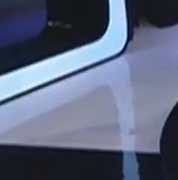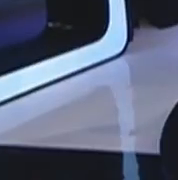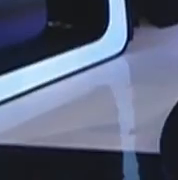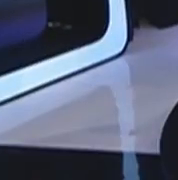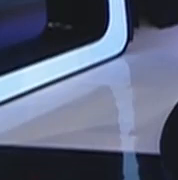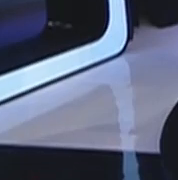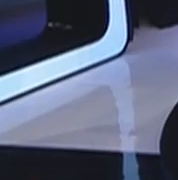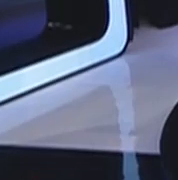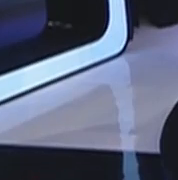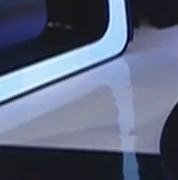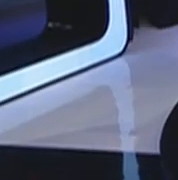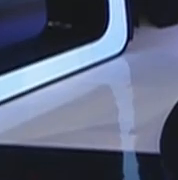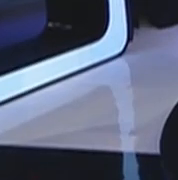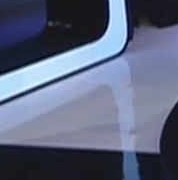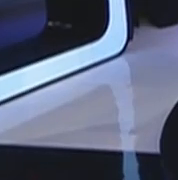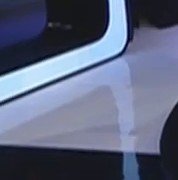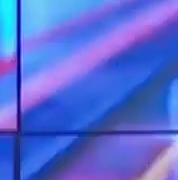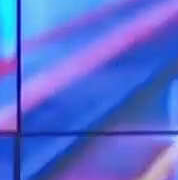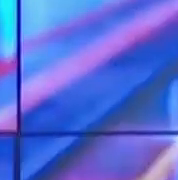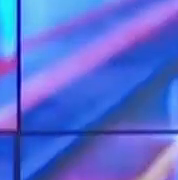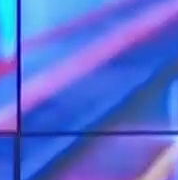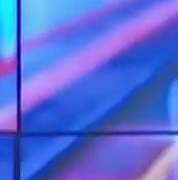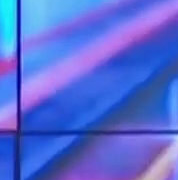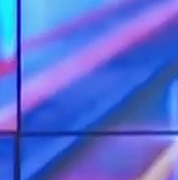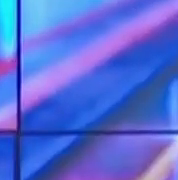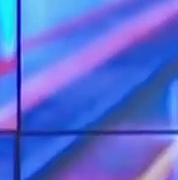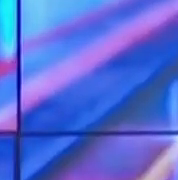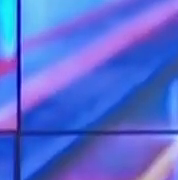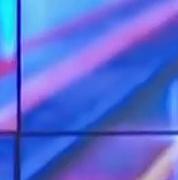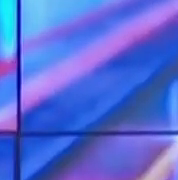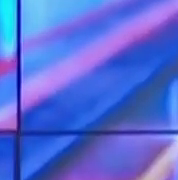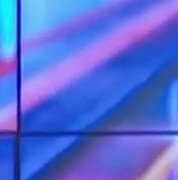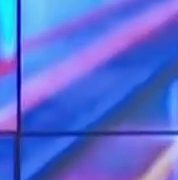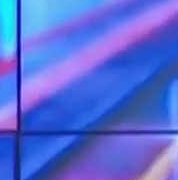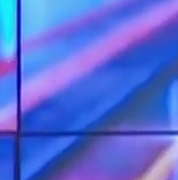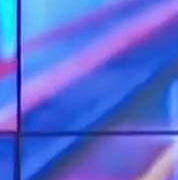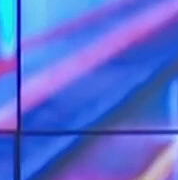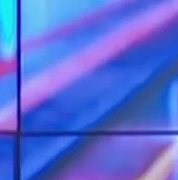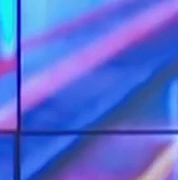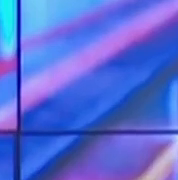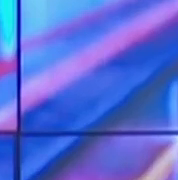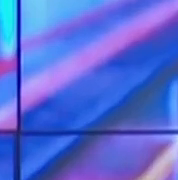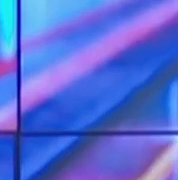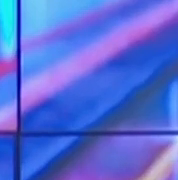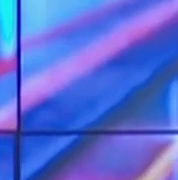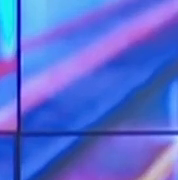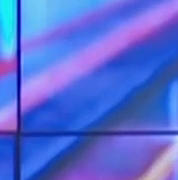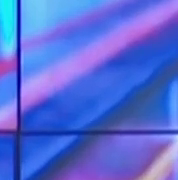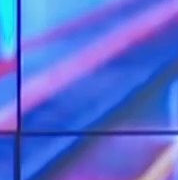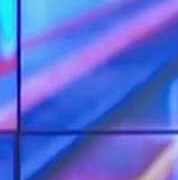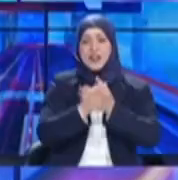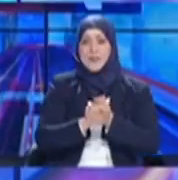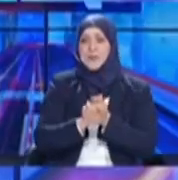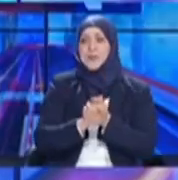في علاقه بال كونه ومقاومه اه هيدا ال بالمرض وتفشي هذا الدرس مقاربات اخرى